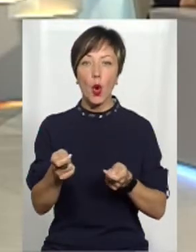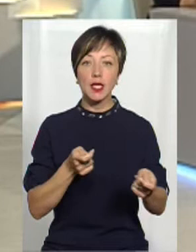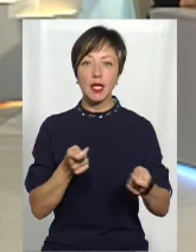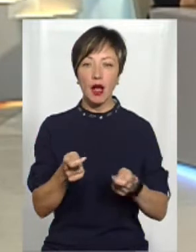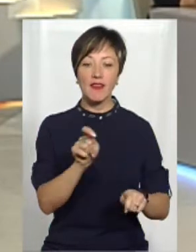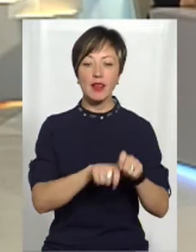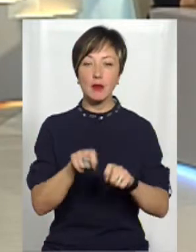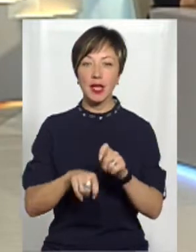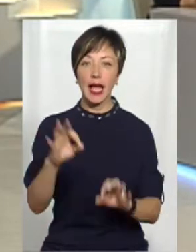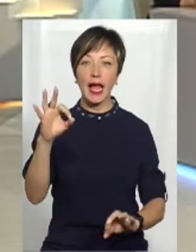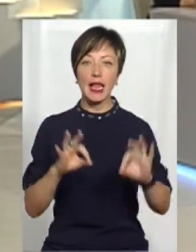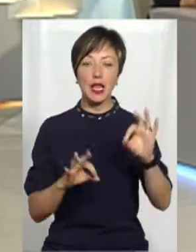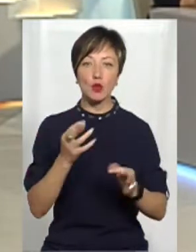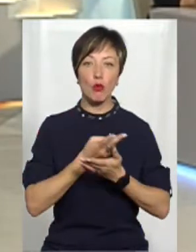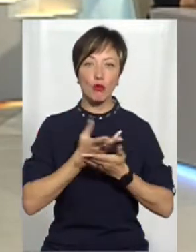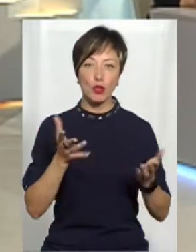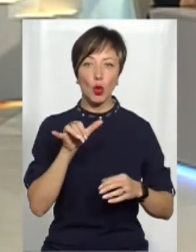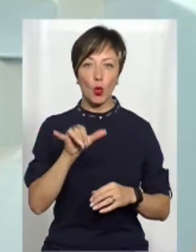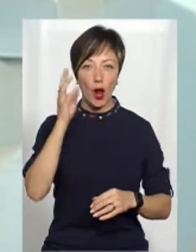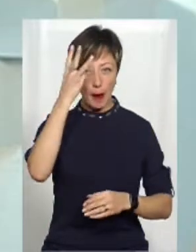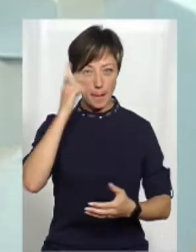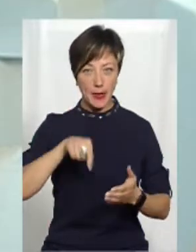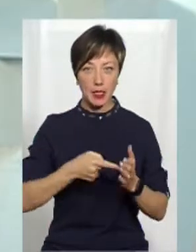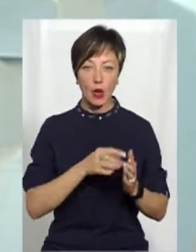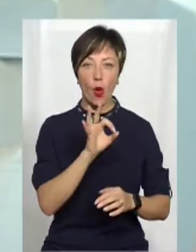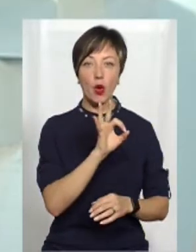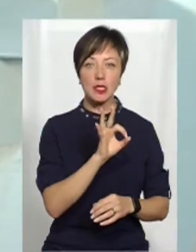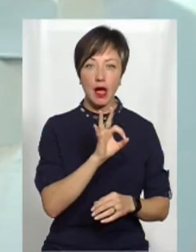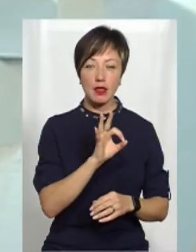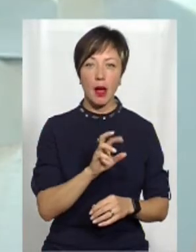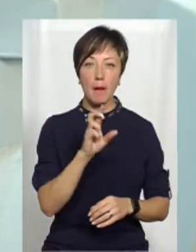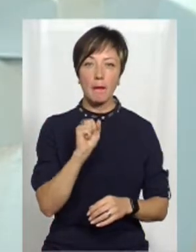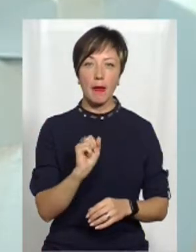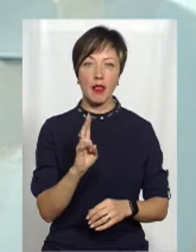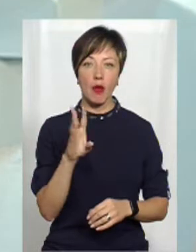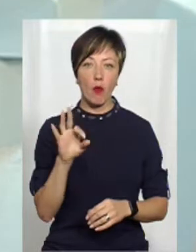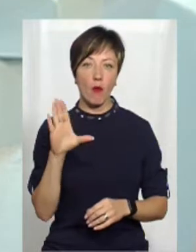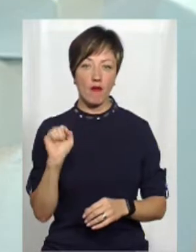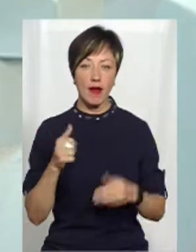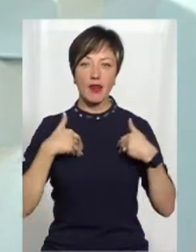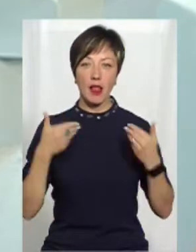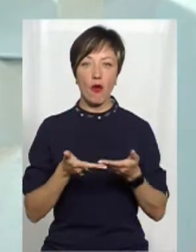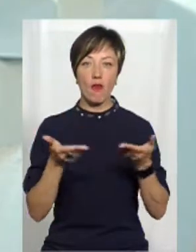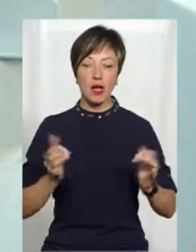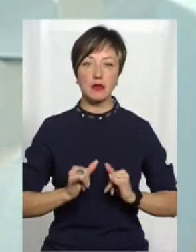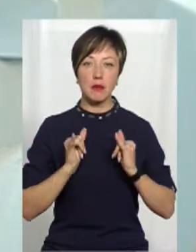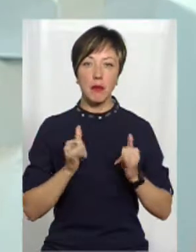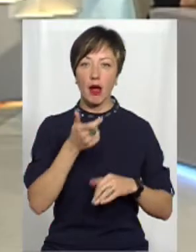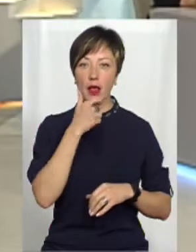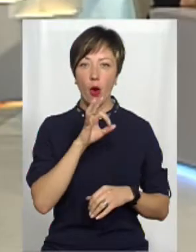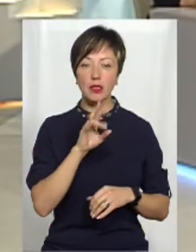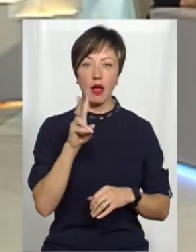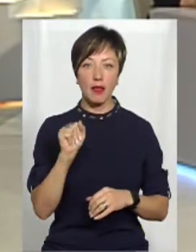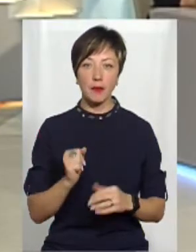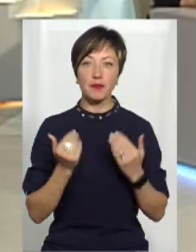координаторкою вимірювання індексу публічності у Хмельницькому Оксаною Банковою. Вітаю вас, пані Оксано. Добрий